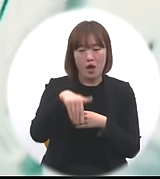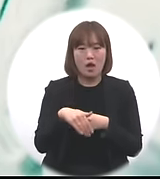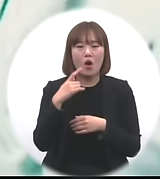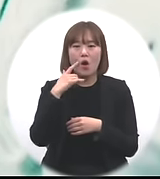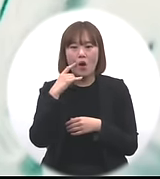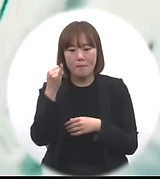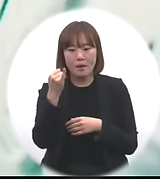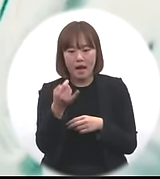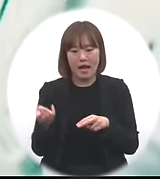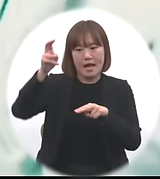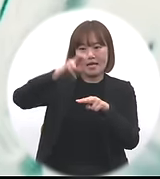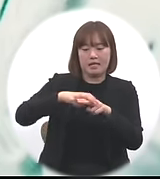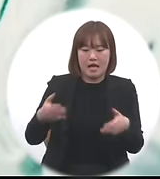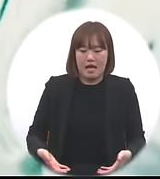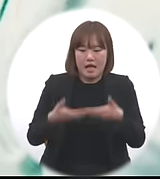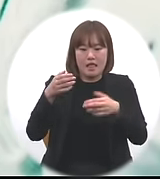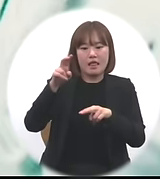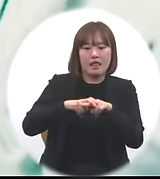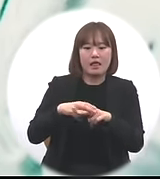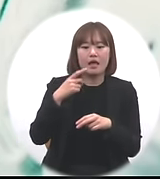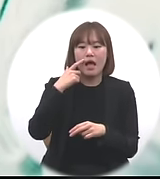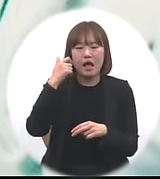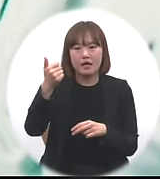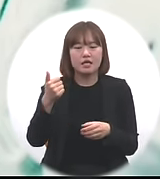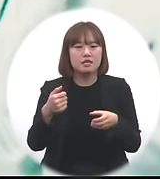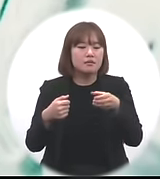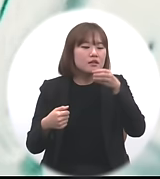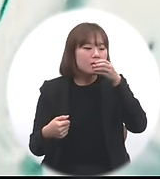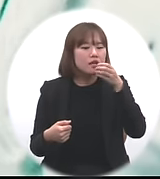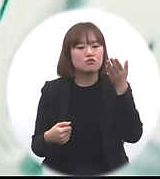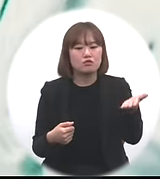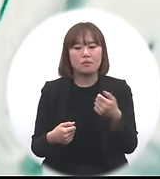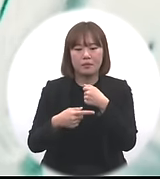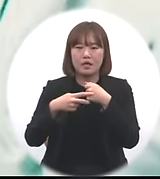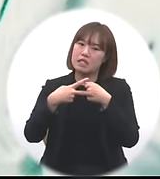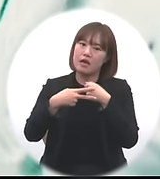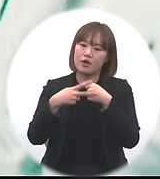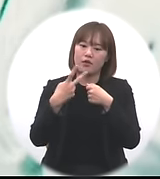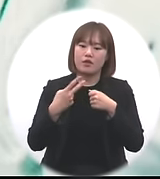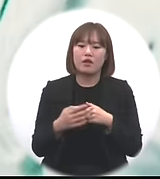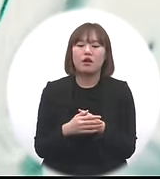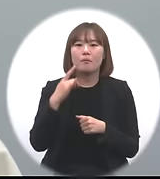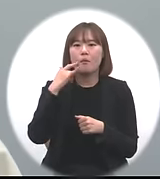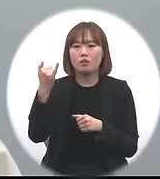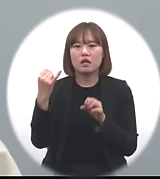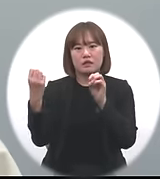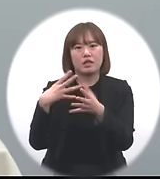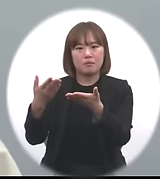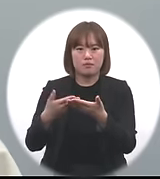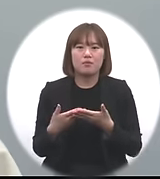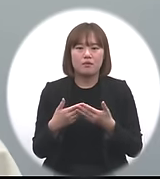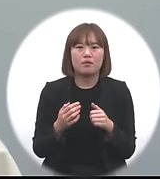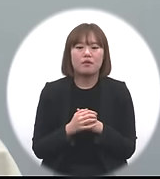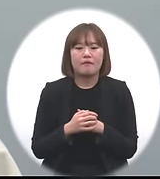앉혀요. 양치해. 그러면 아빠가 컵을 들어다가 입에다 대줍니다. 몇 학년이야? 2학년인데요. 보호자가 대답을 해요.